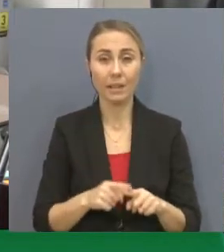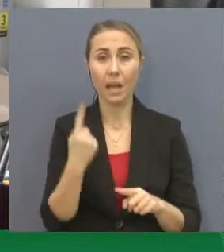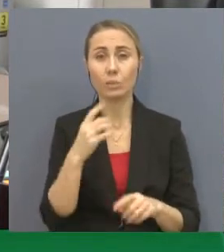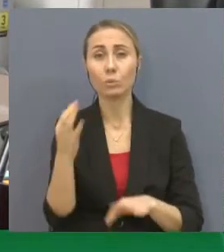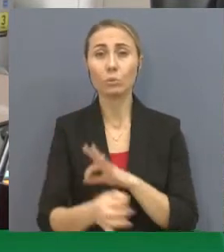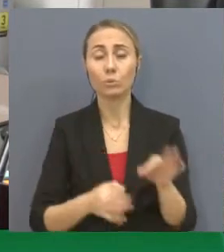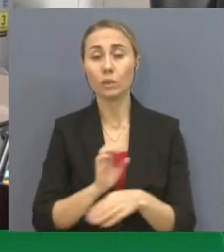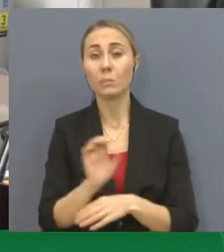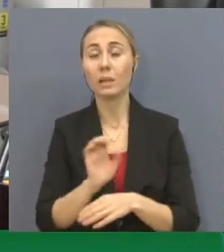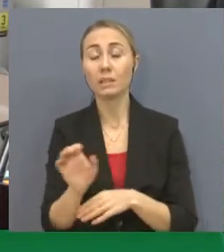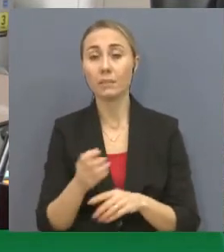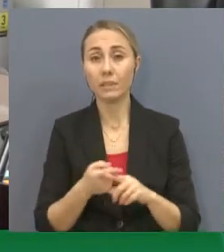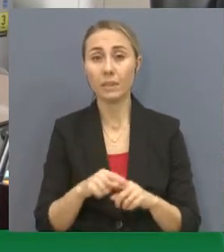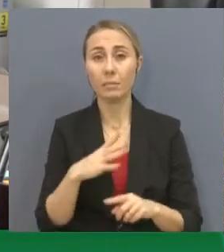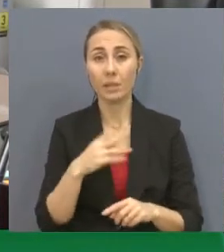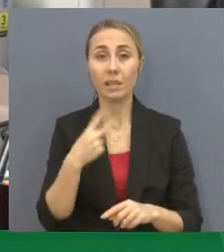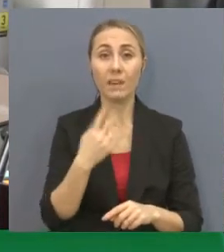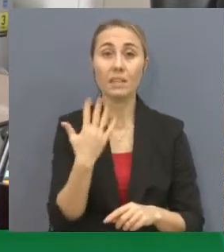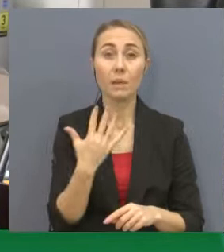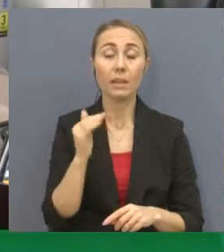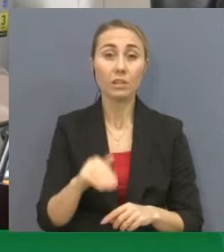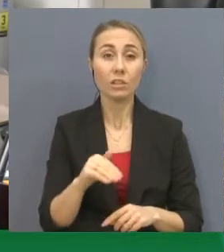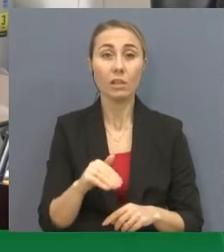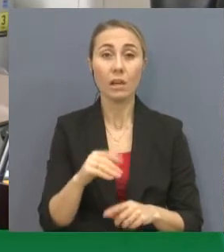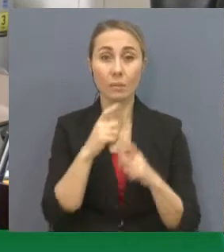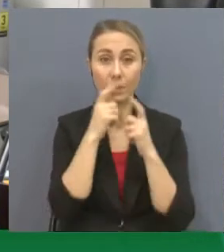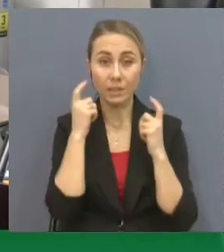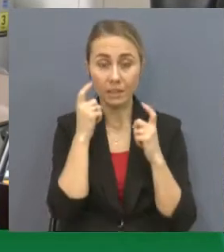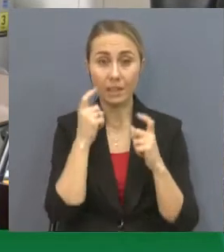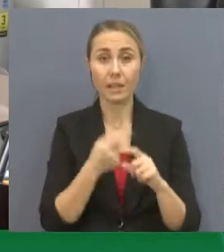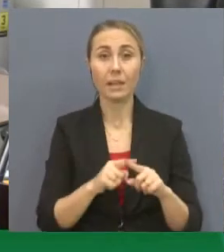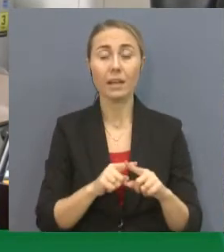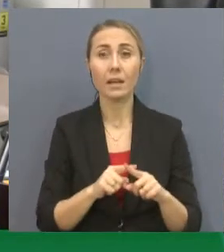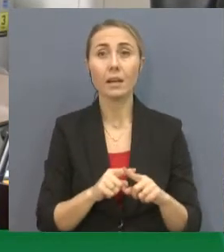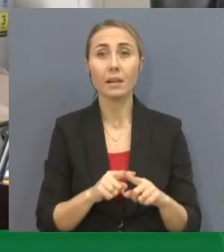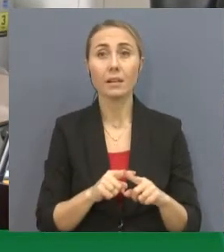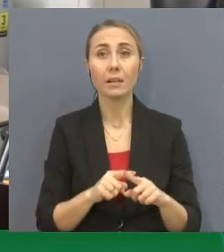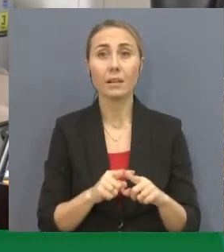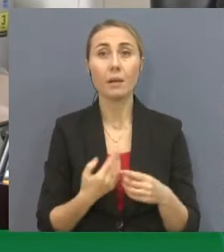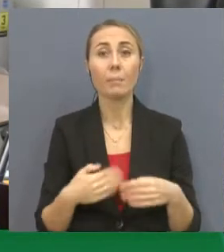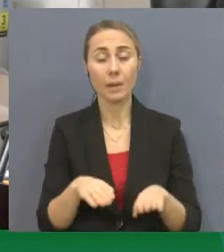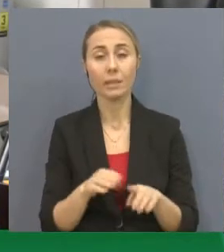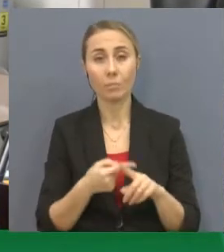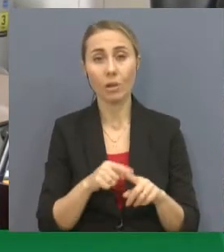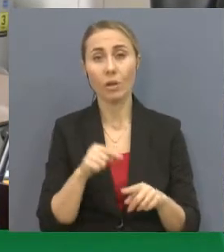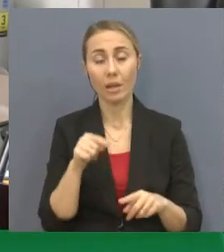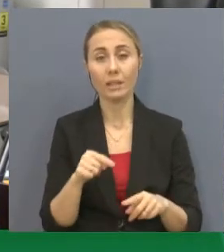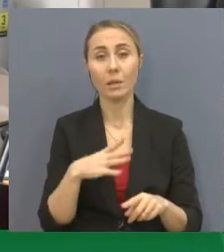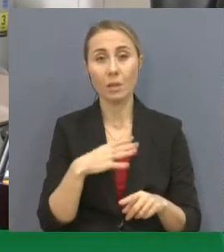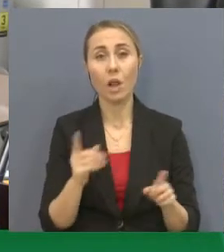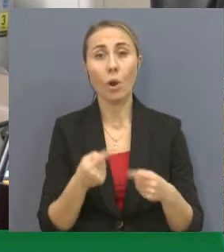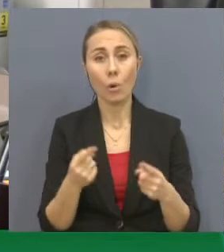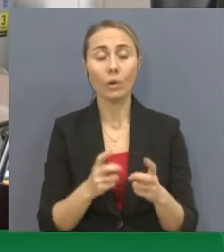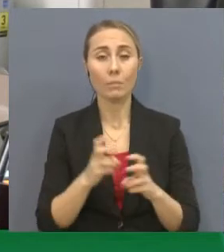производилась на 25000 масло таки доходило проекта мышц поэтому это поспособствовал росту легкой